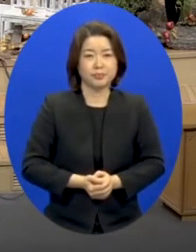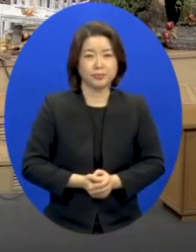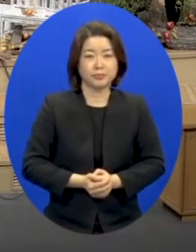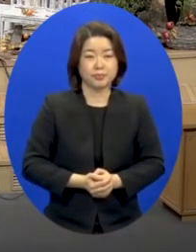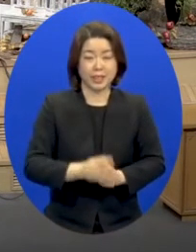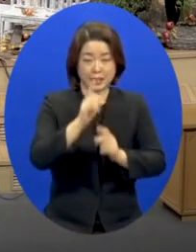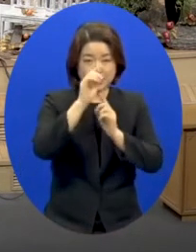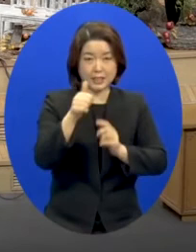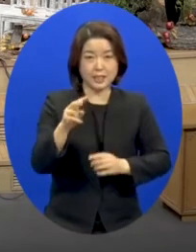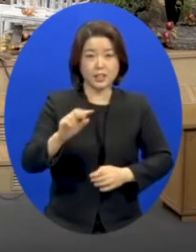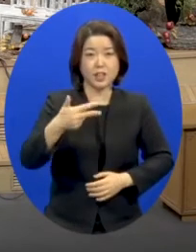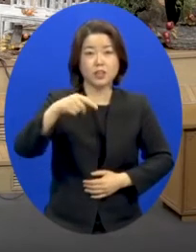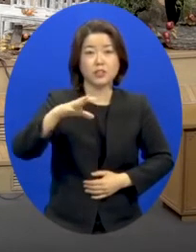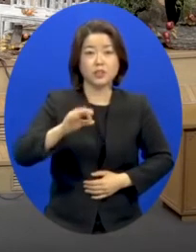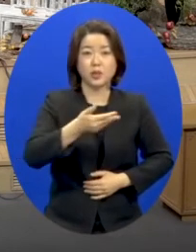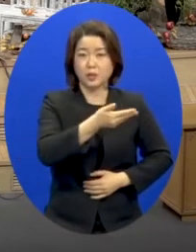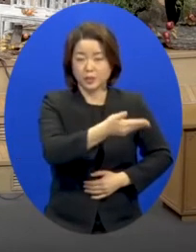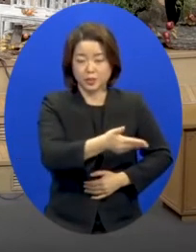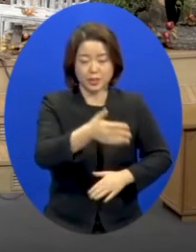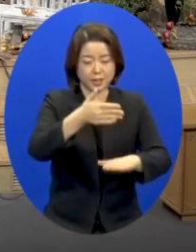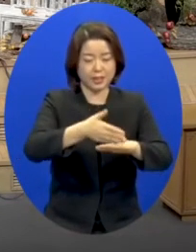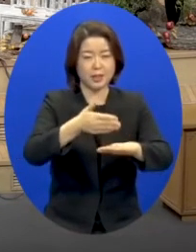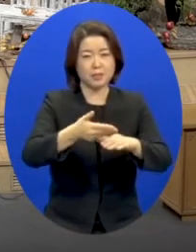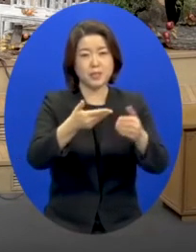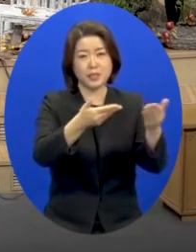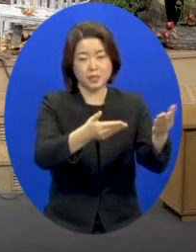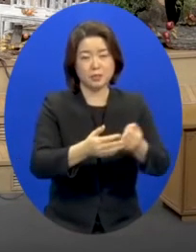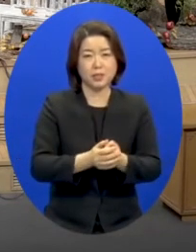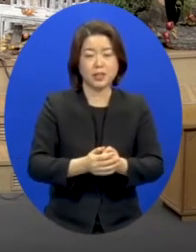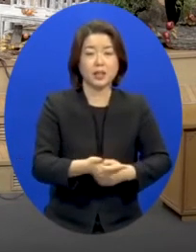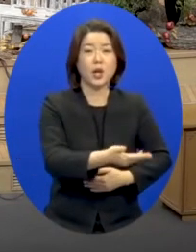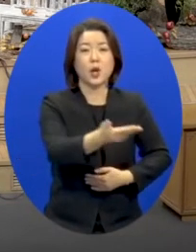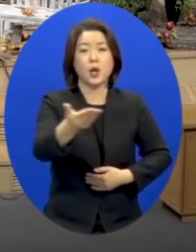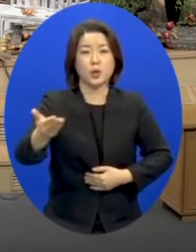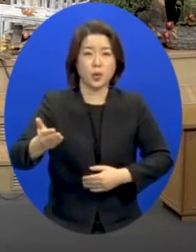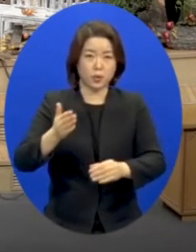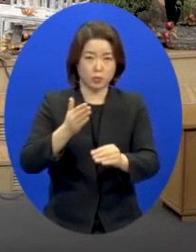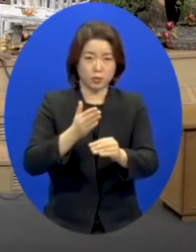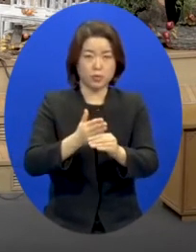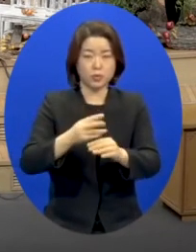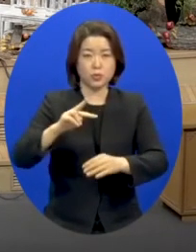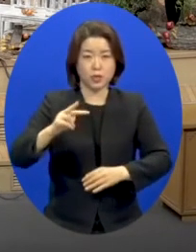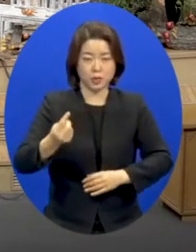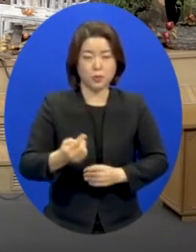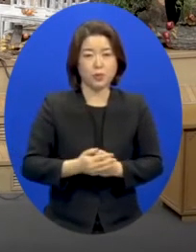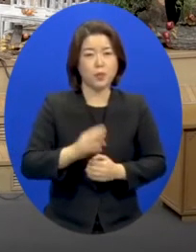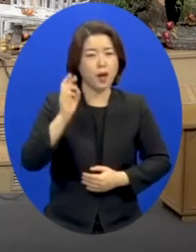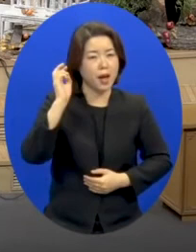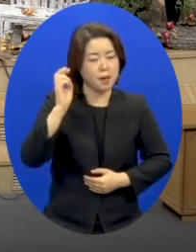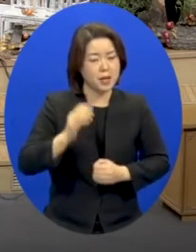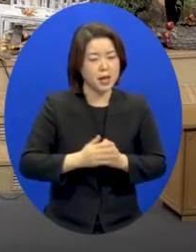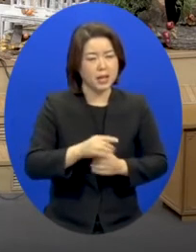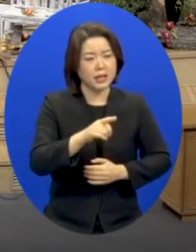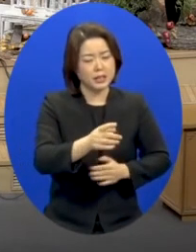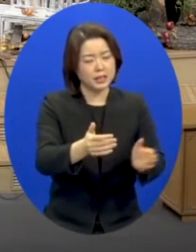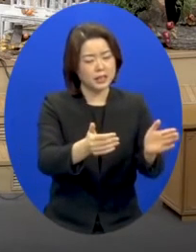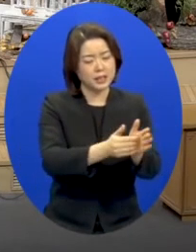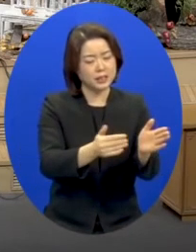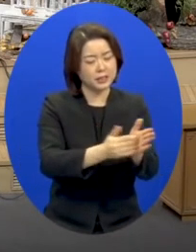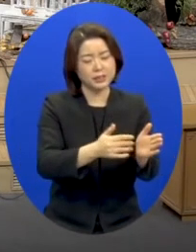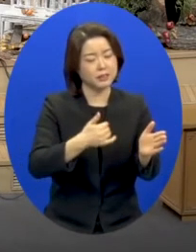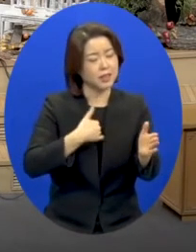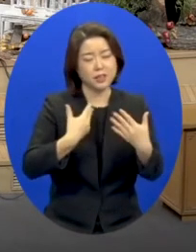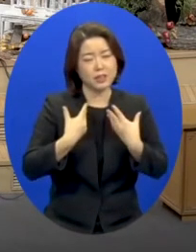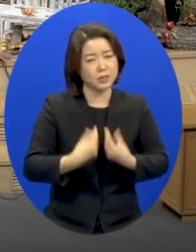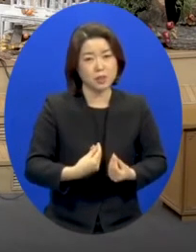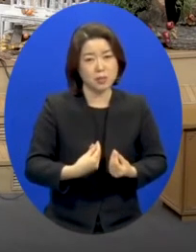이현정 성도님께 감사합니다. 여러분 중에도 아마 정말 이게 끝인가 봐,